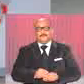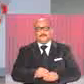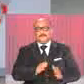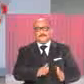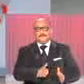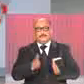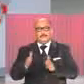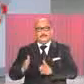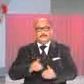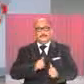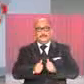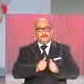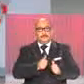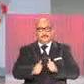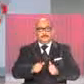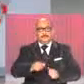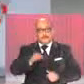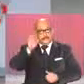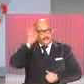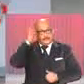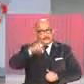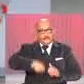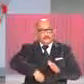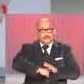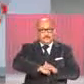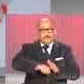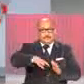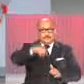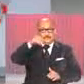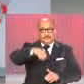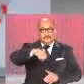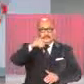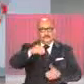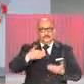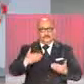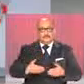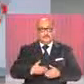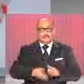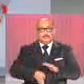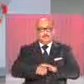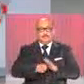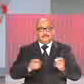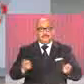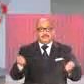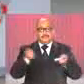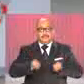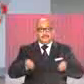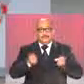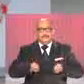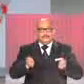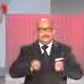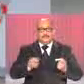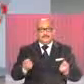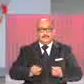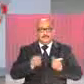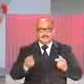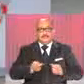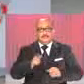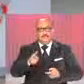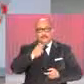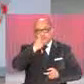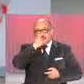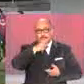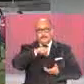في الرياضة، استهل المنتخب التونسي لكرة القدم بعد ظهر أمس تحضيراته في المونستير استعدادا للمشاركة في نهائيات كأس أمم